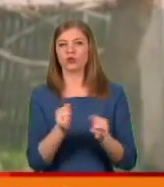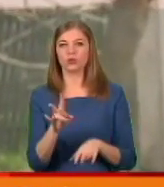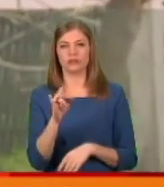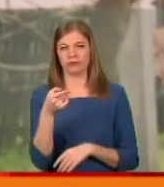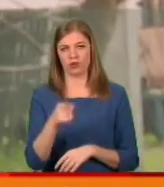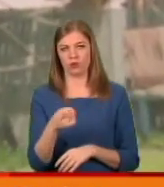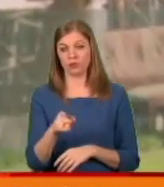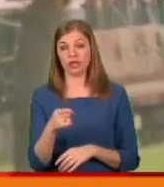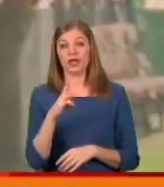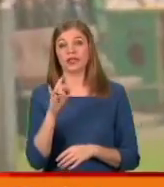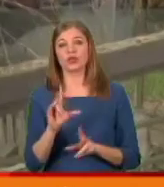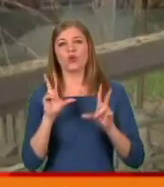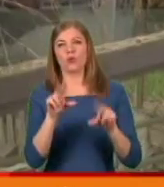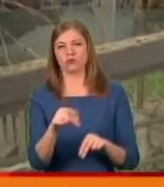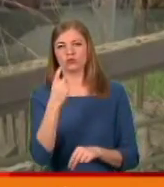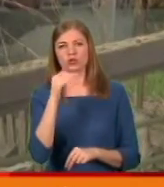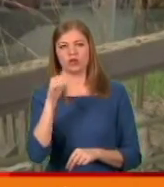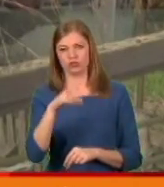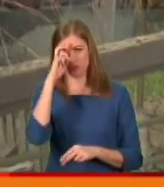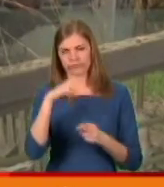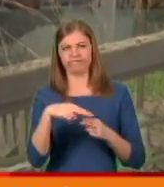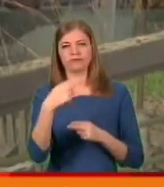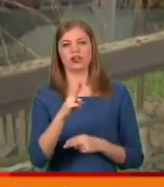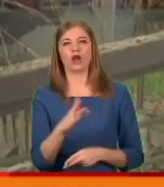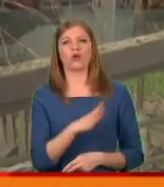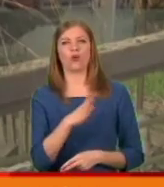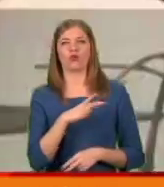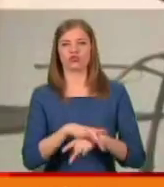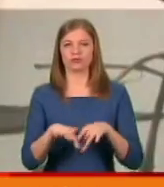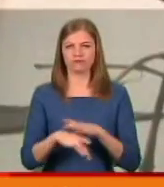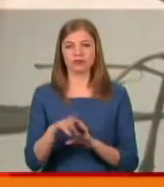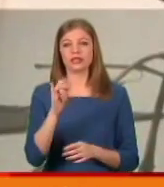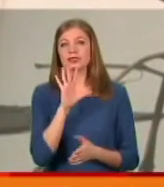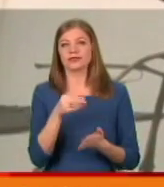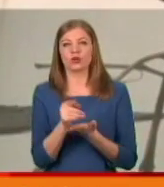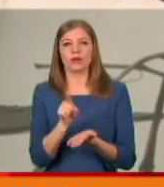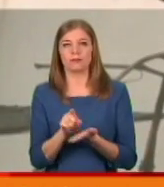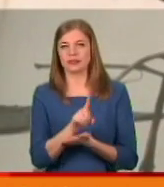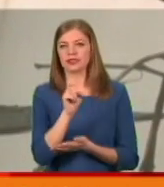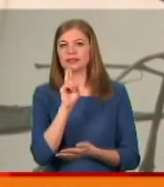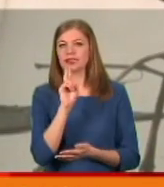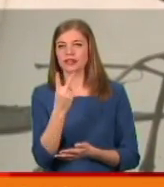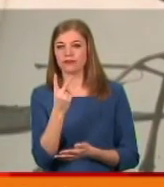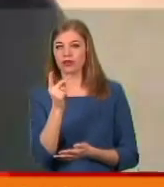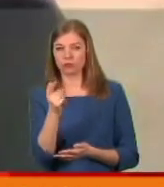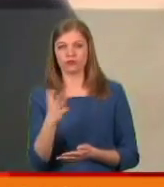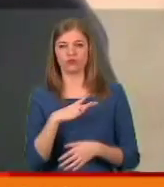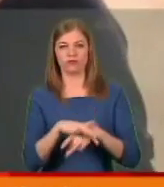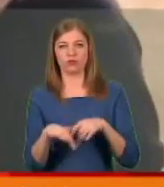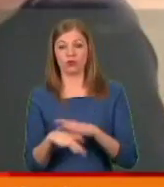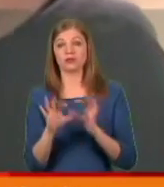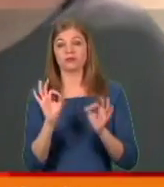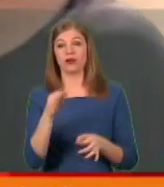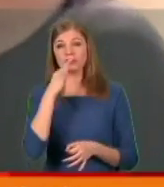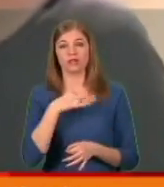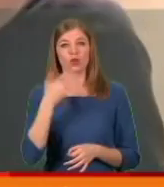ані копійки. Ні обіцяних 100 000 від держави, як колишній бранець, ні своєї пенсії за 2,5 роки, що був у полоні. Правильно сказав,